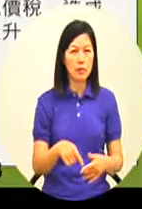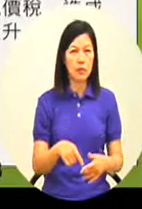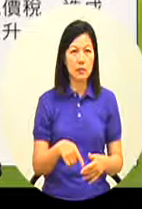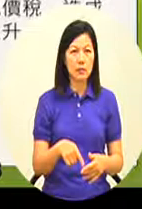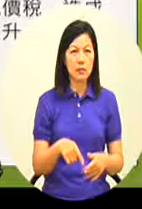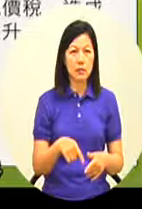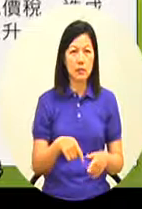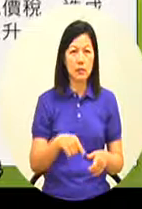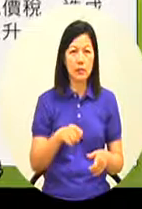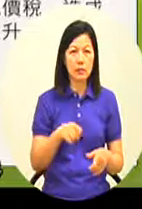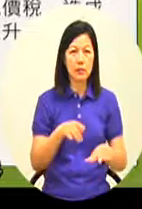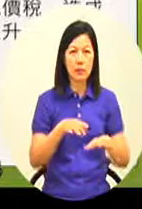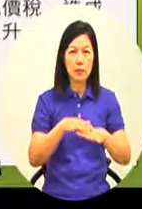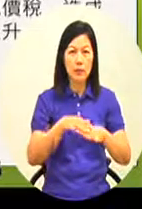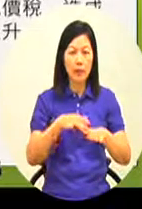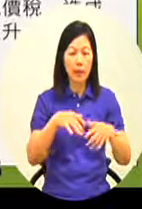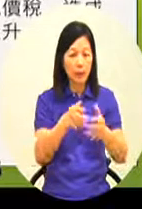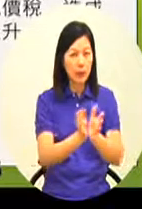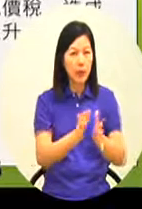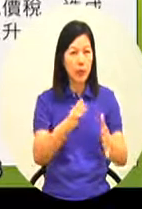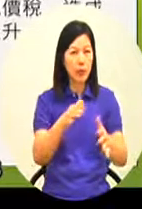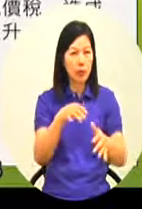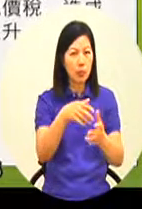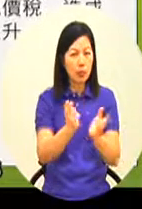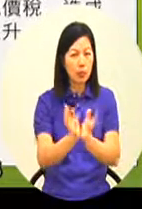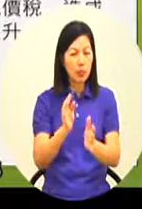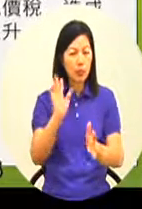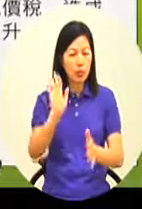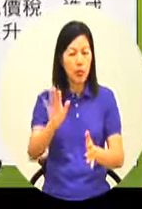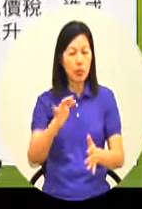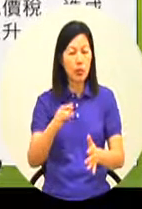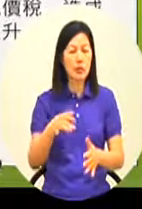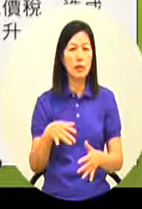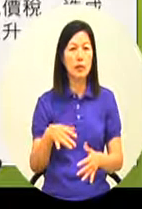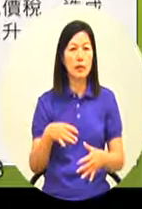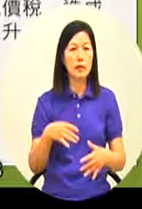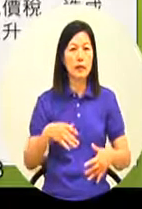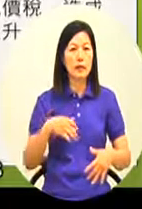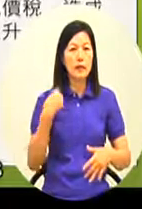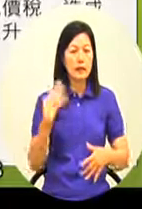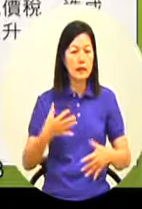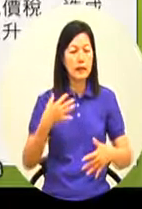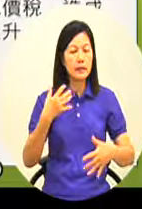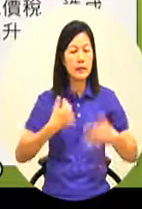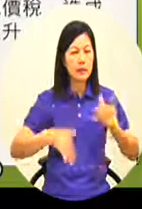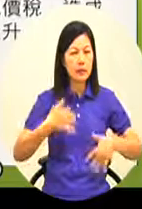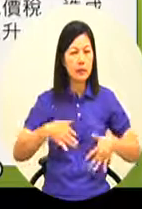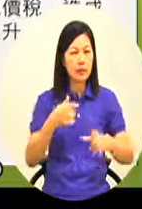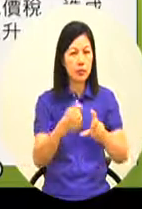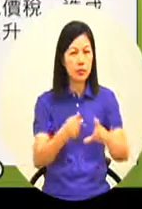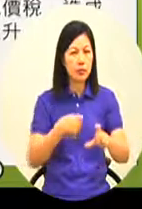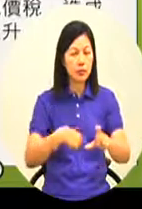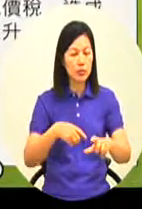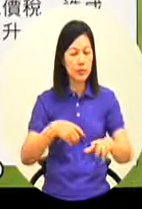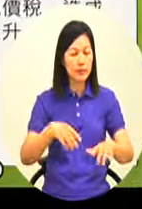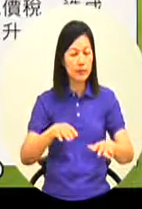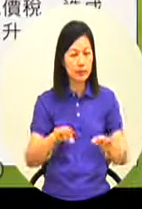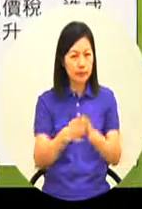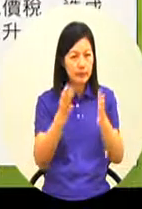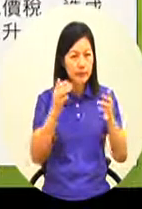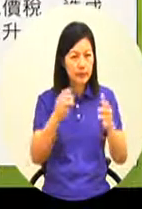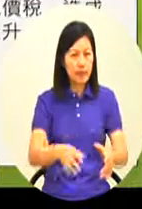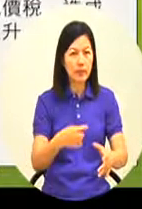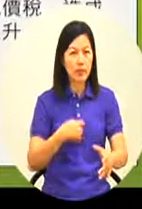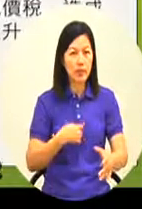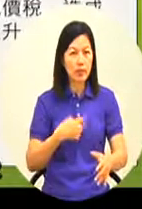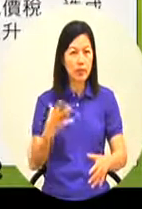啊，有新兴区，就是新开发的，要跟我那处，我那处是算古伯